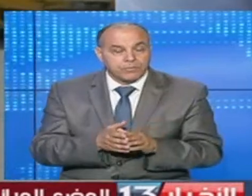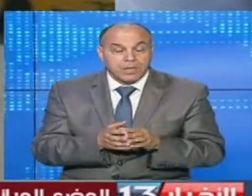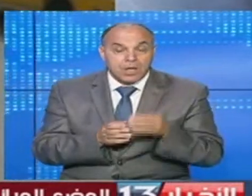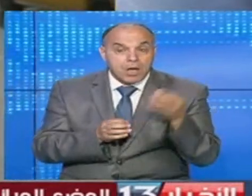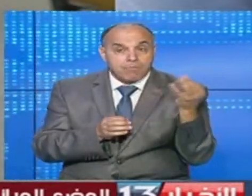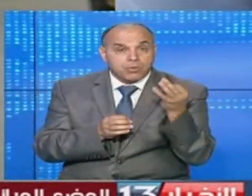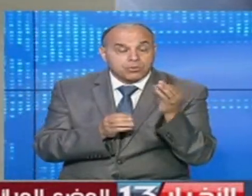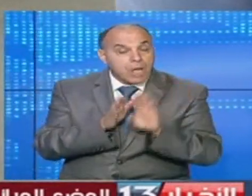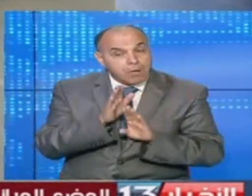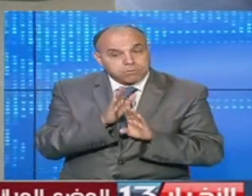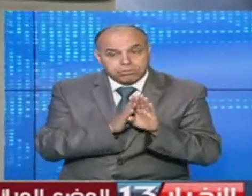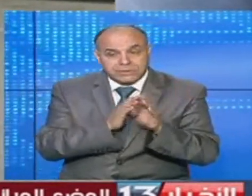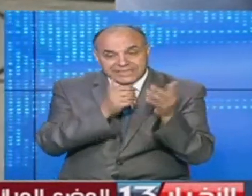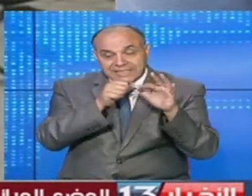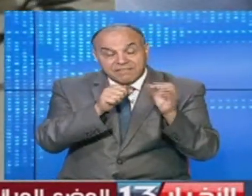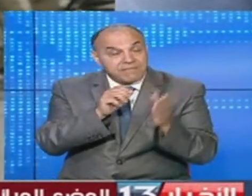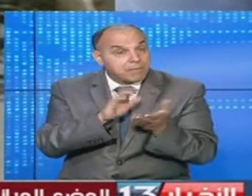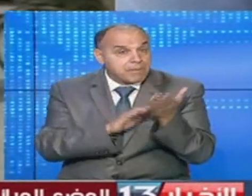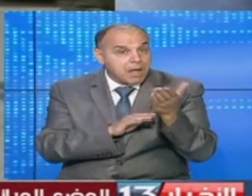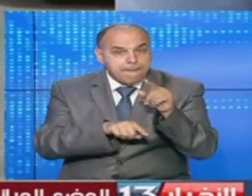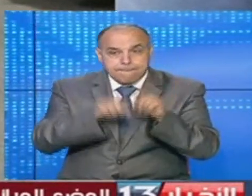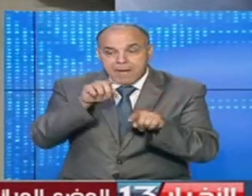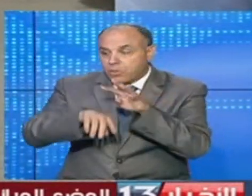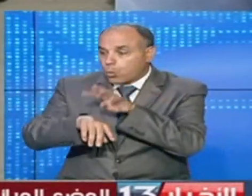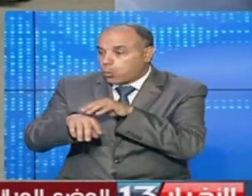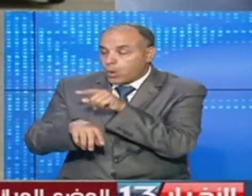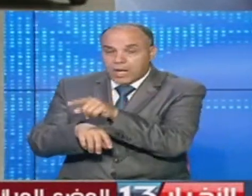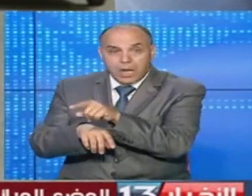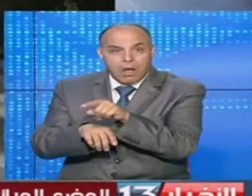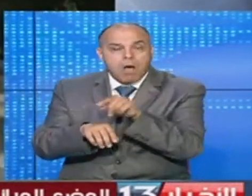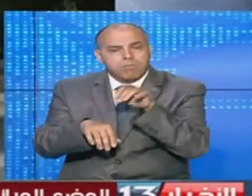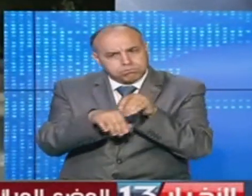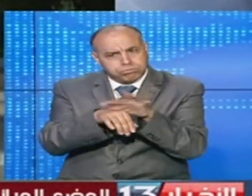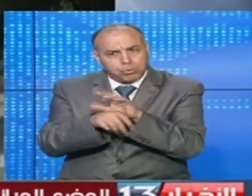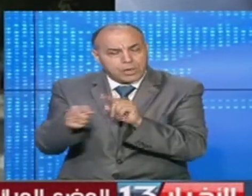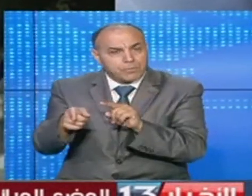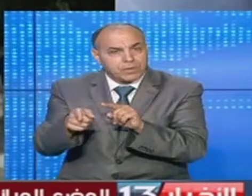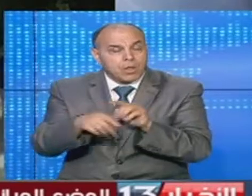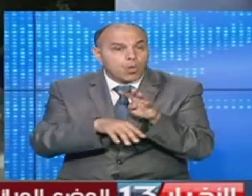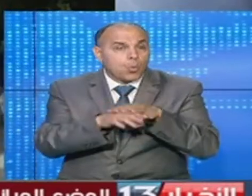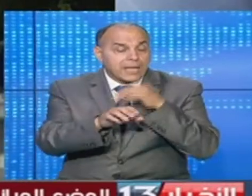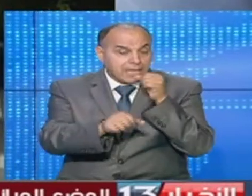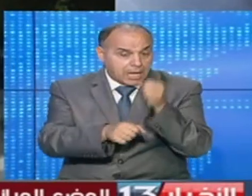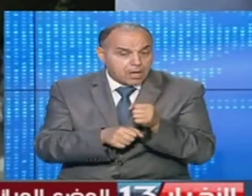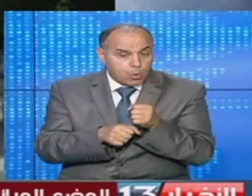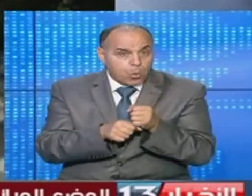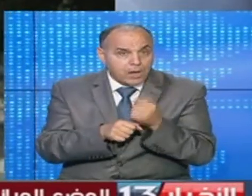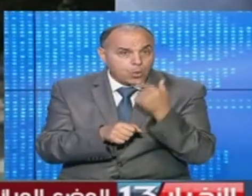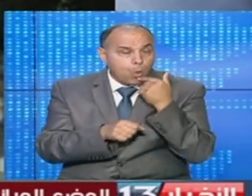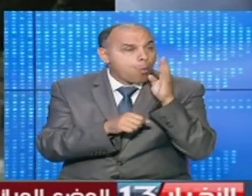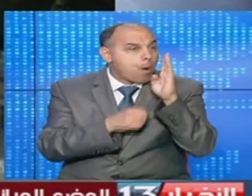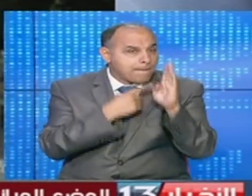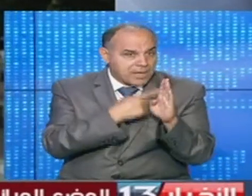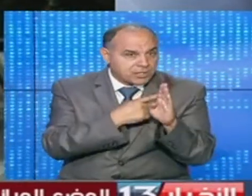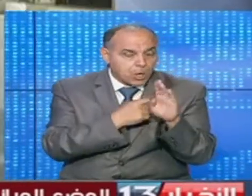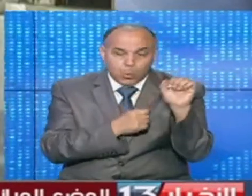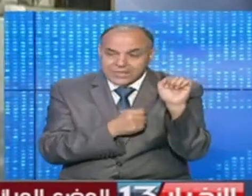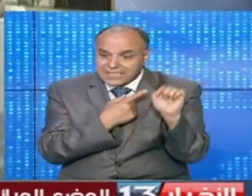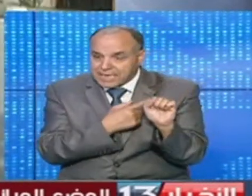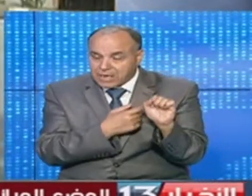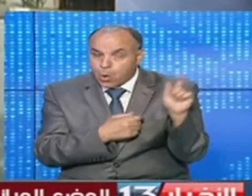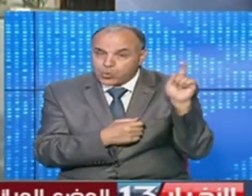تجاوزت ستين بالمائه في بعض الولايات الموبوءه بولايه القيروان وما جاء وسليانه